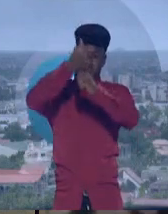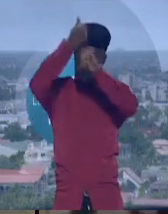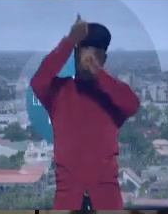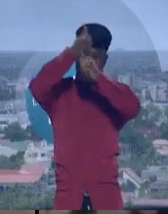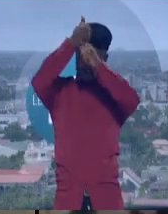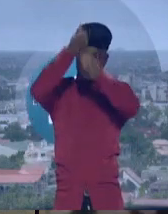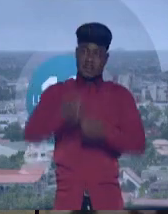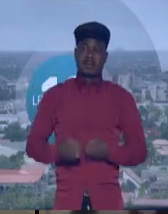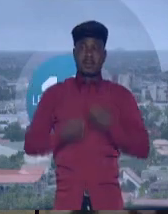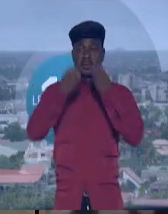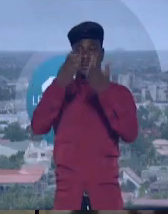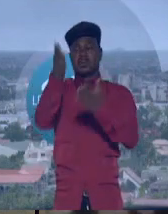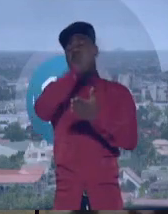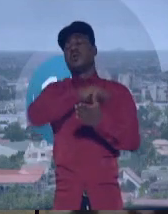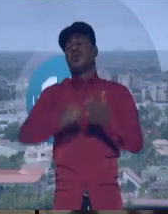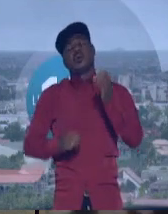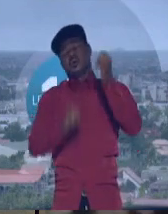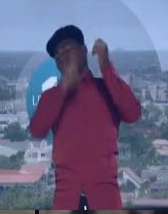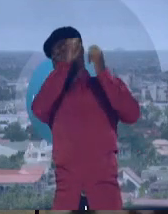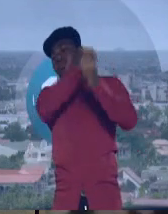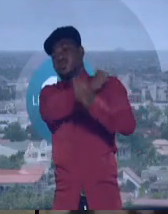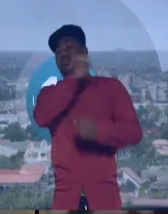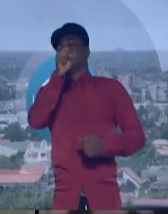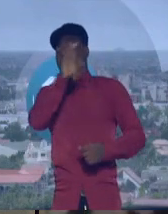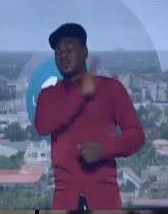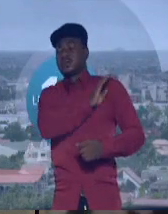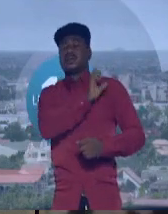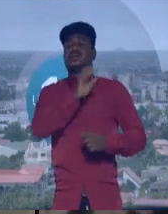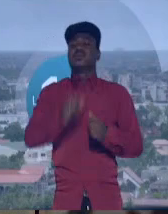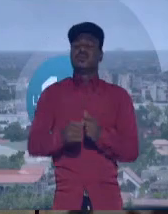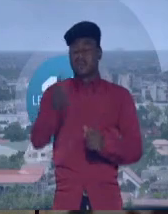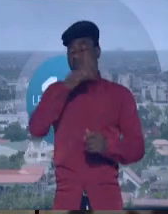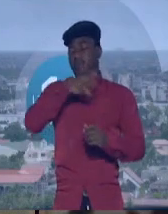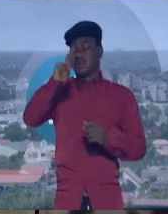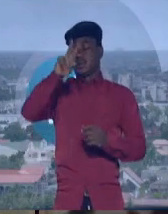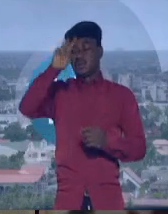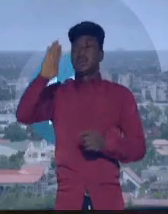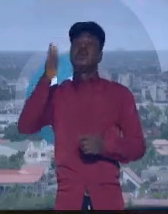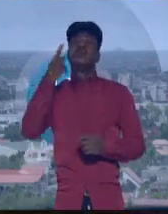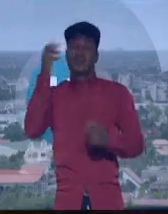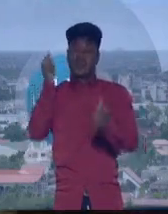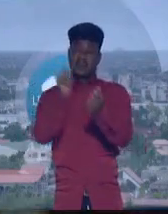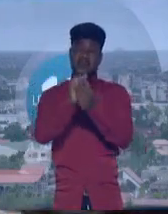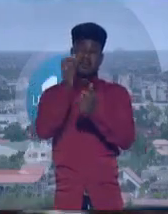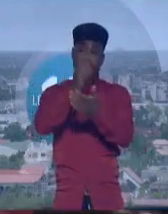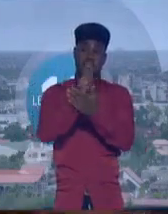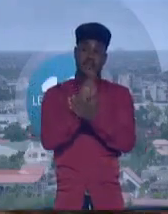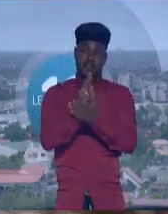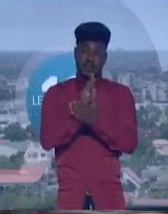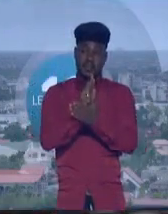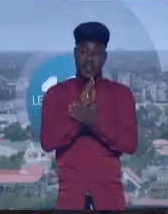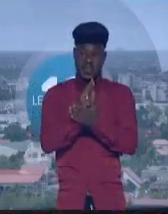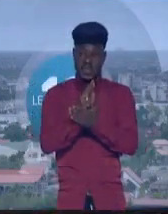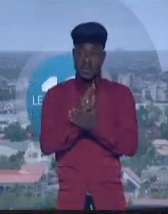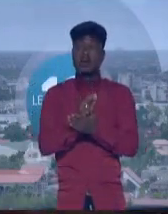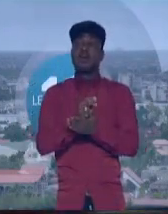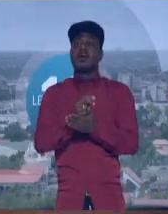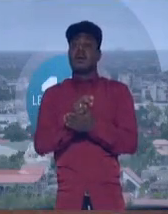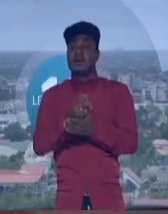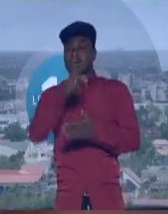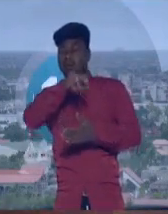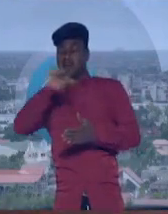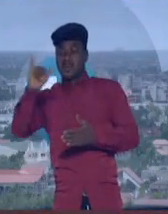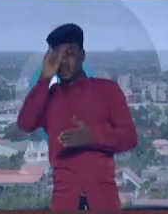à Souleymane Sanou de la RTB Télé, Césaire Carrefour et Sonia Cocti. C'est lui, le Super Galien